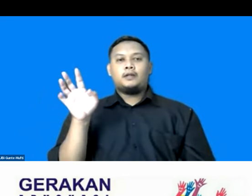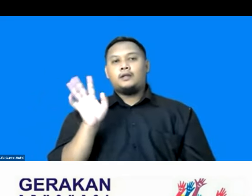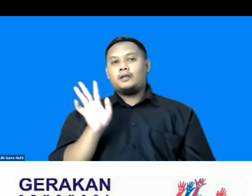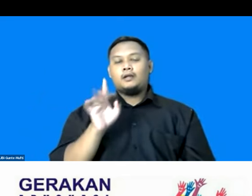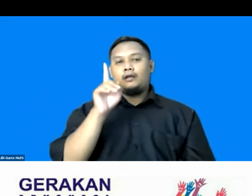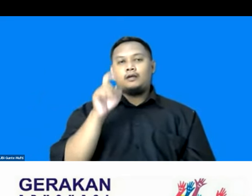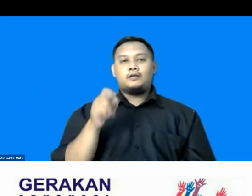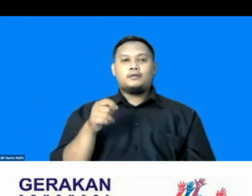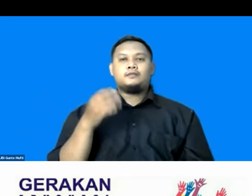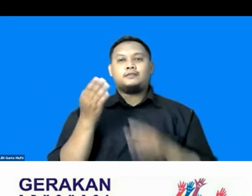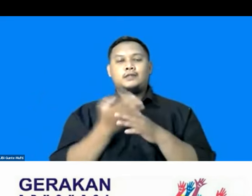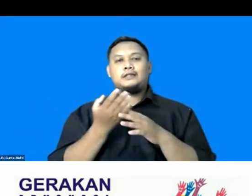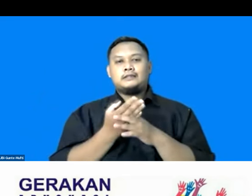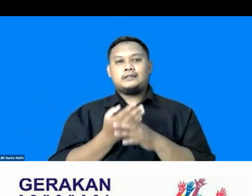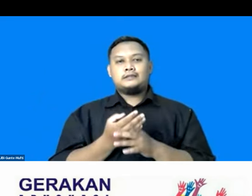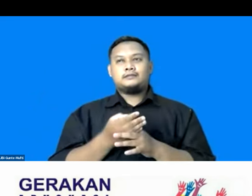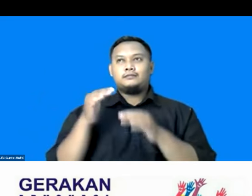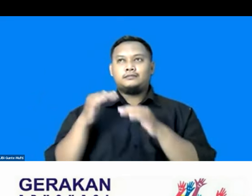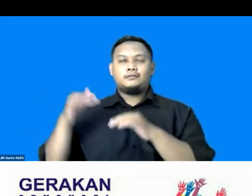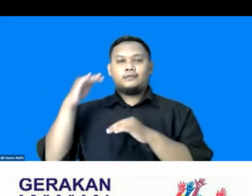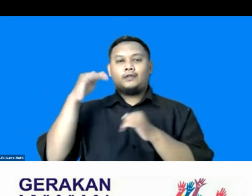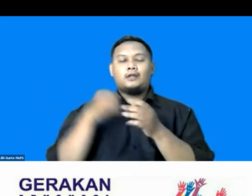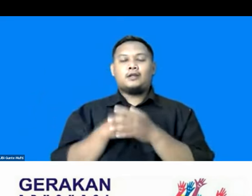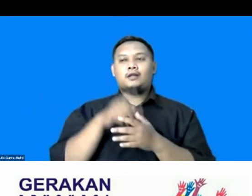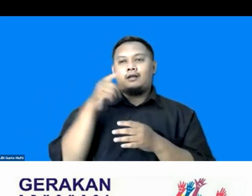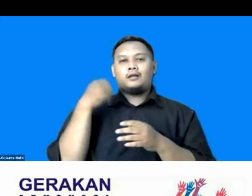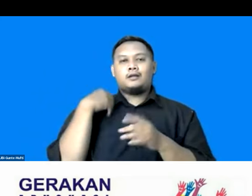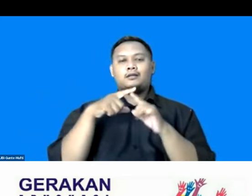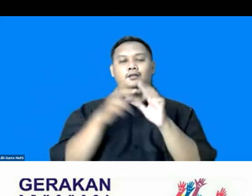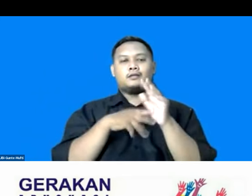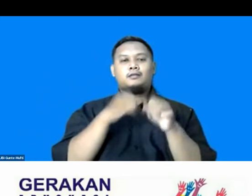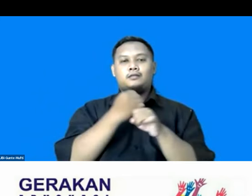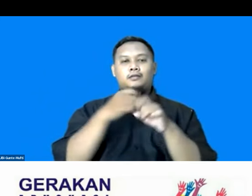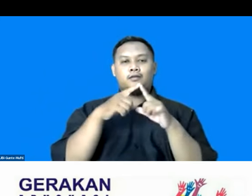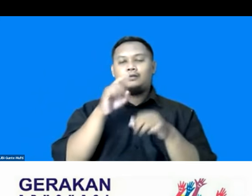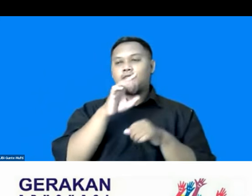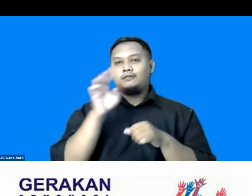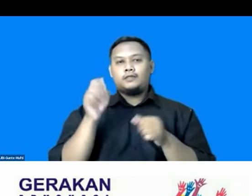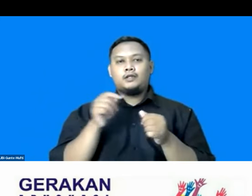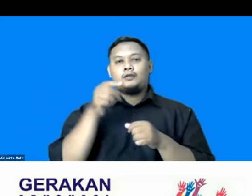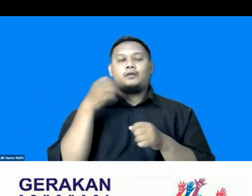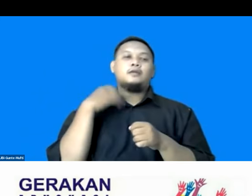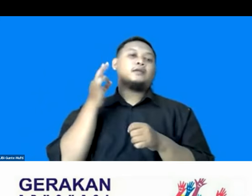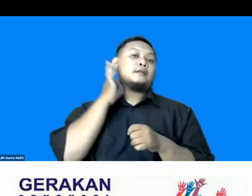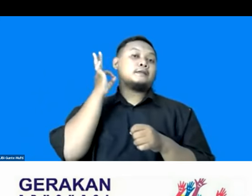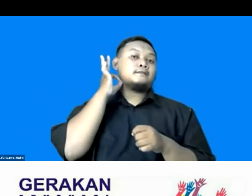mengakses naik ke atas menggunakan tangga atau lift dan lain-lain, itu karena ada resiko seperti itu.